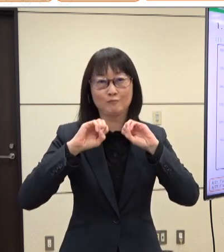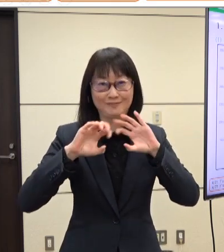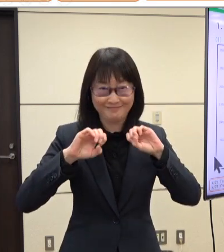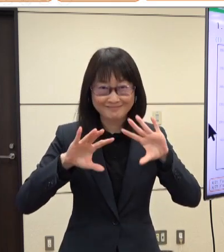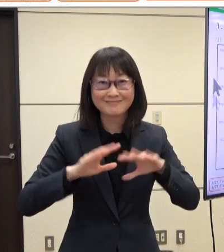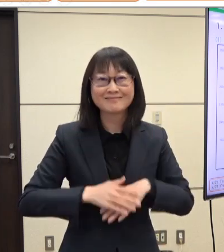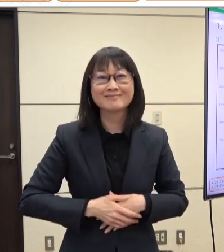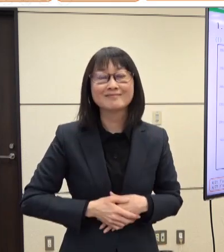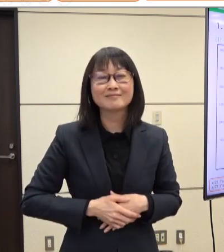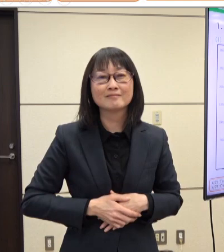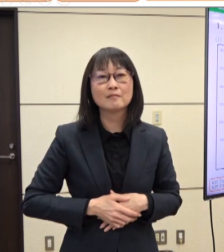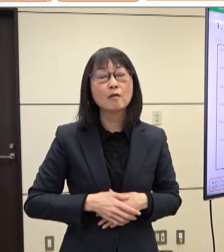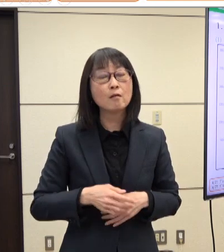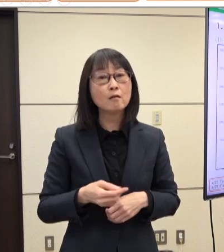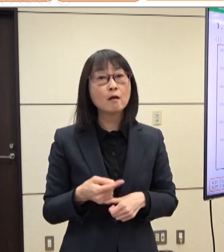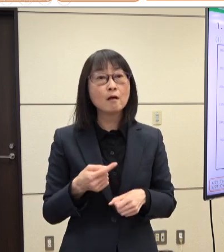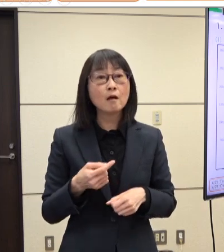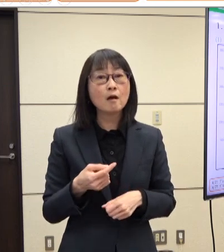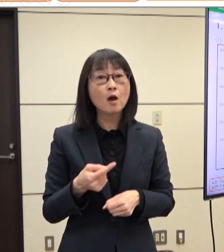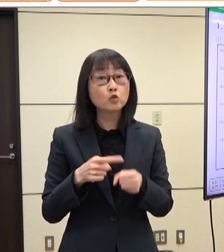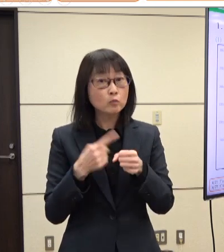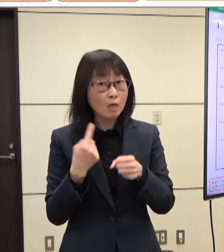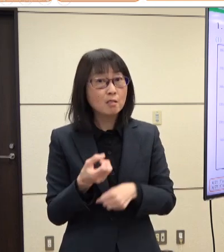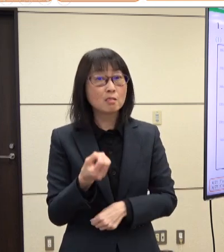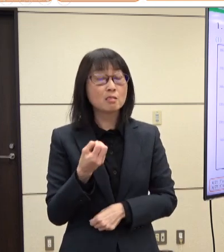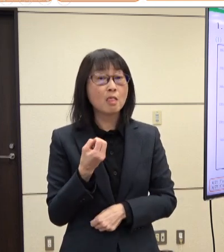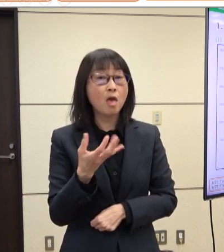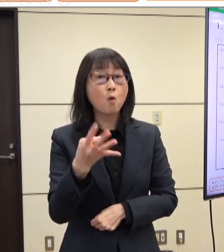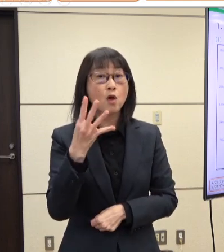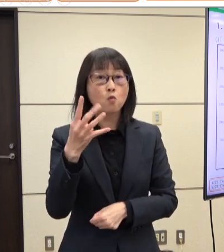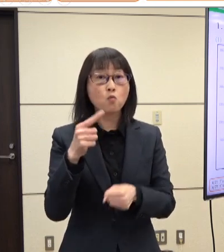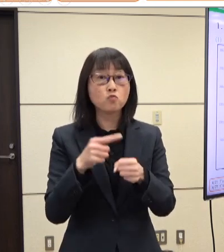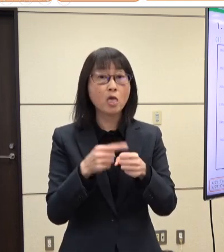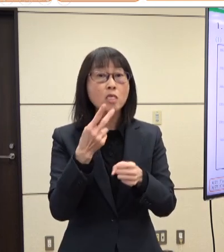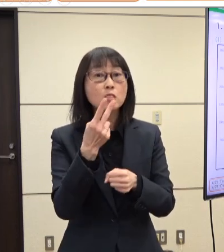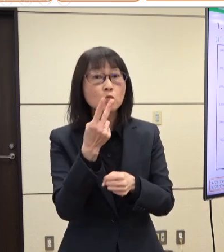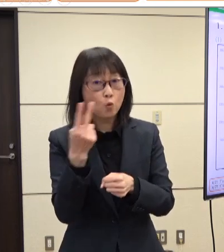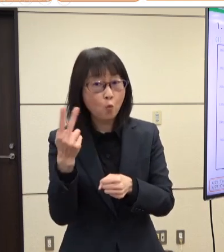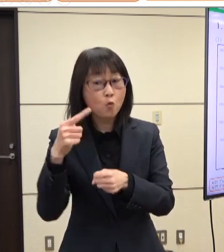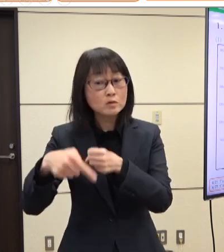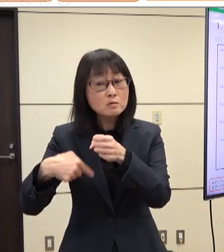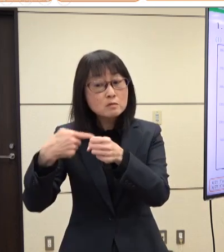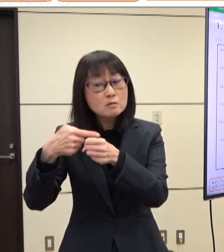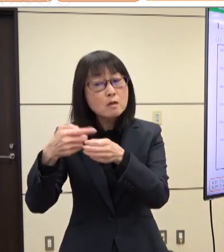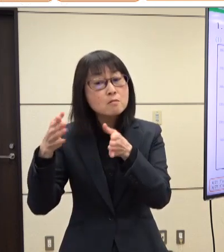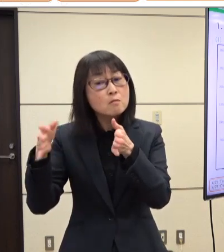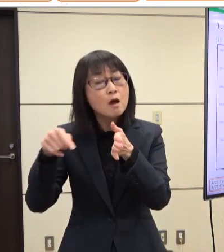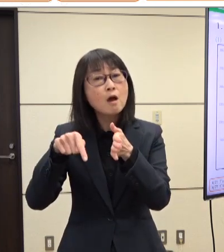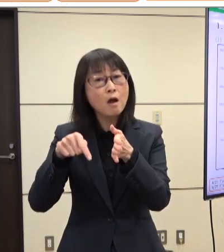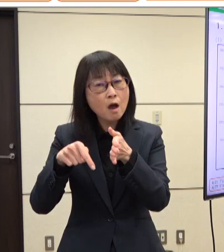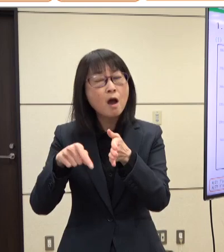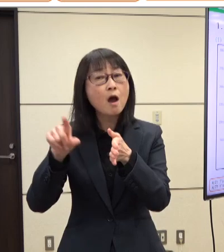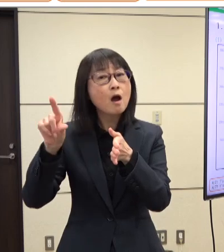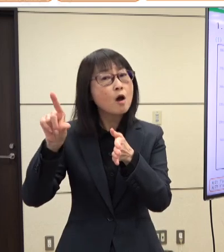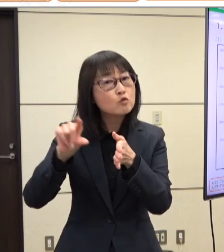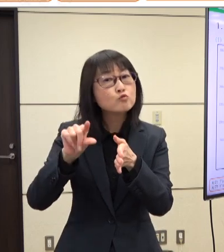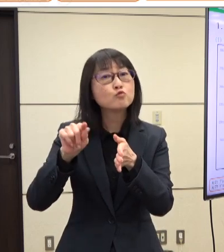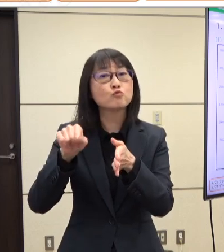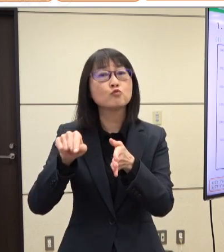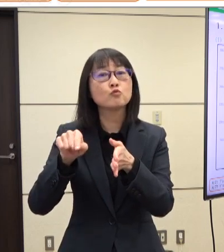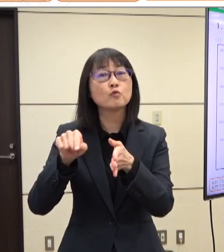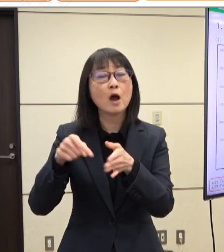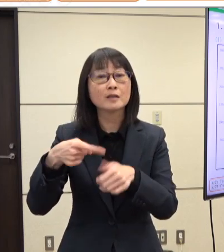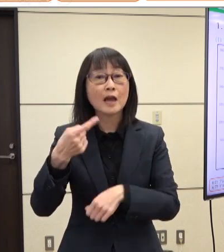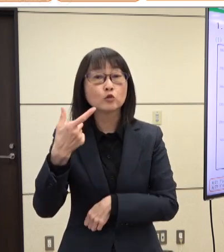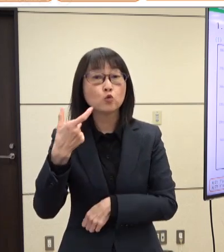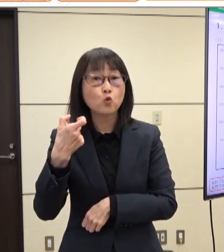昨年度令和4年度初年度の実績はですね、丸1年には若干足りないんですけども、